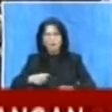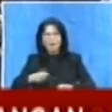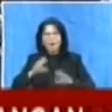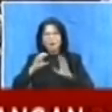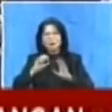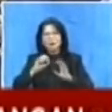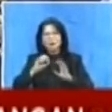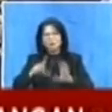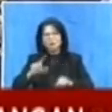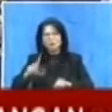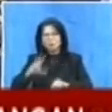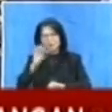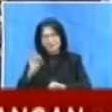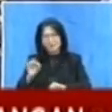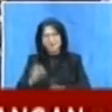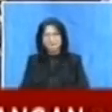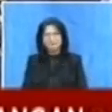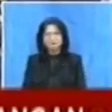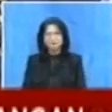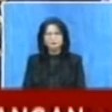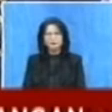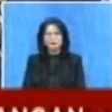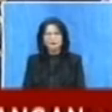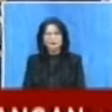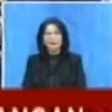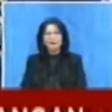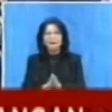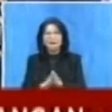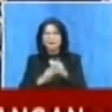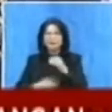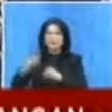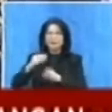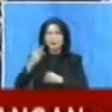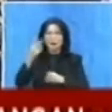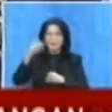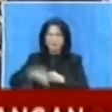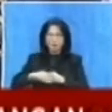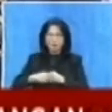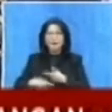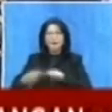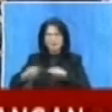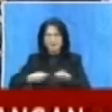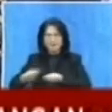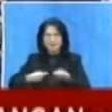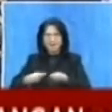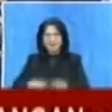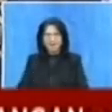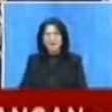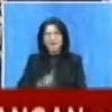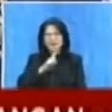7,07% year on year dan tingkat inflasi yang terkendali di angka